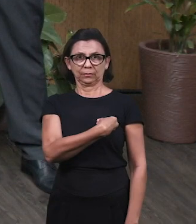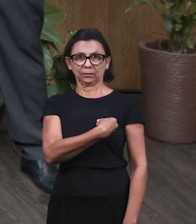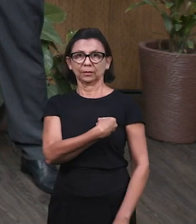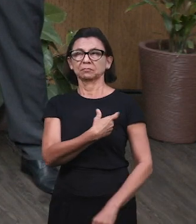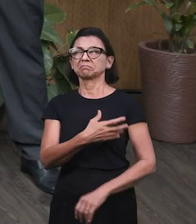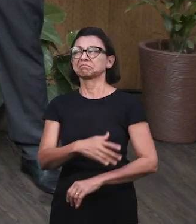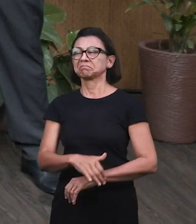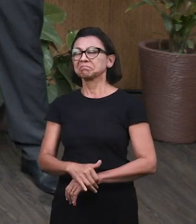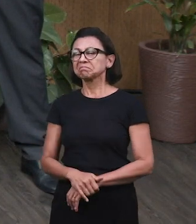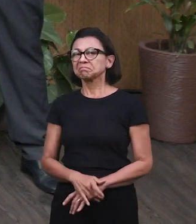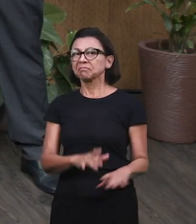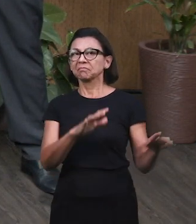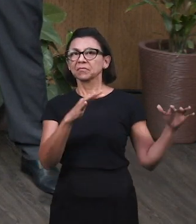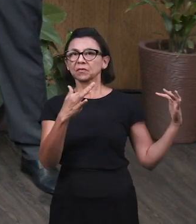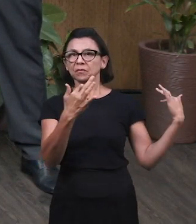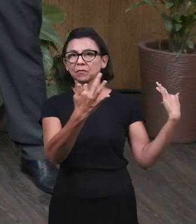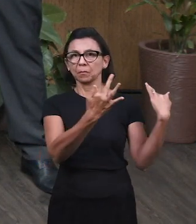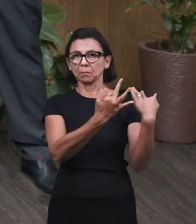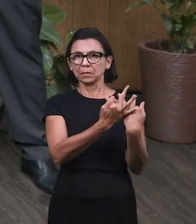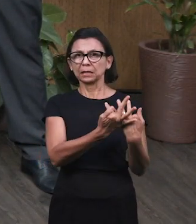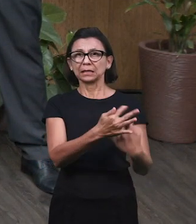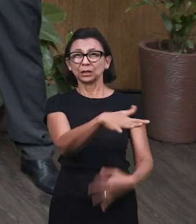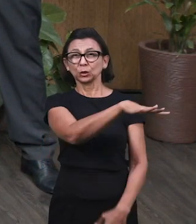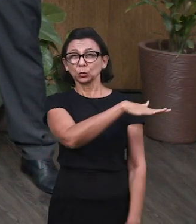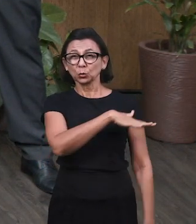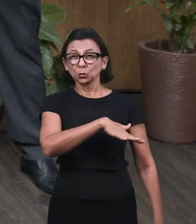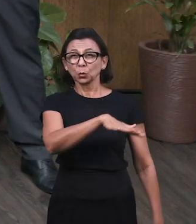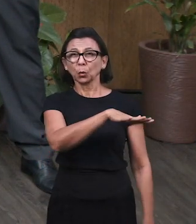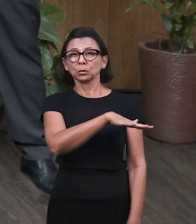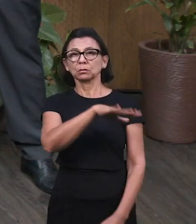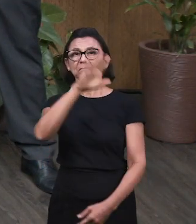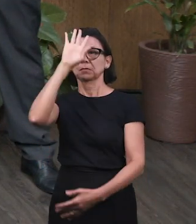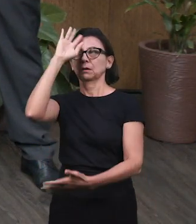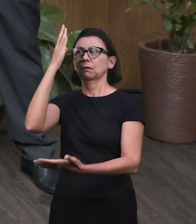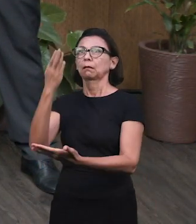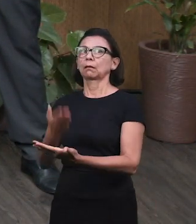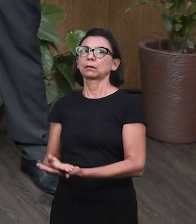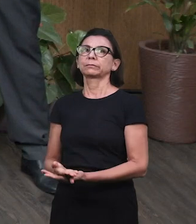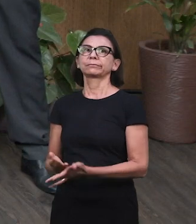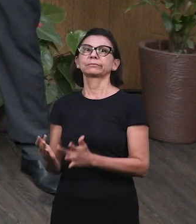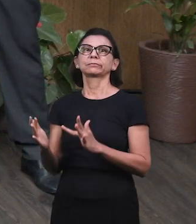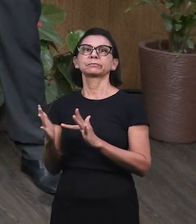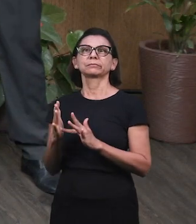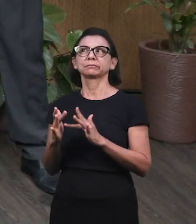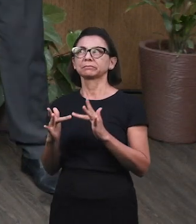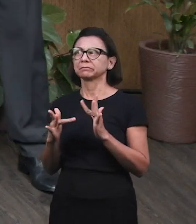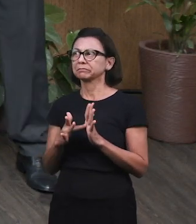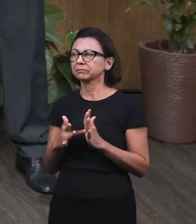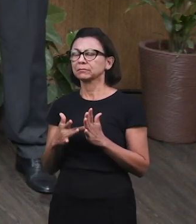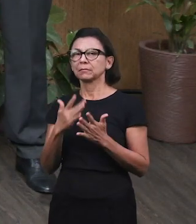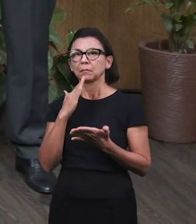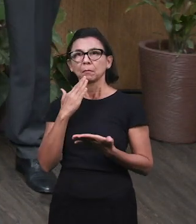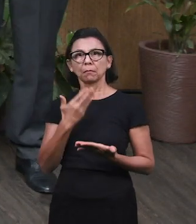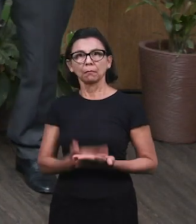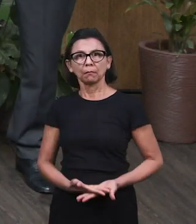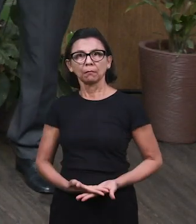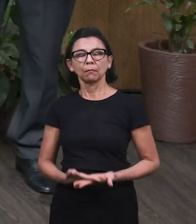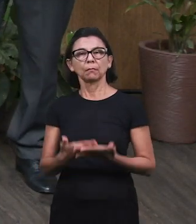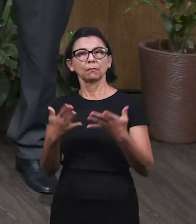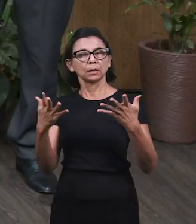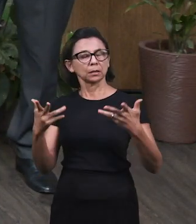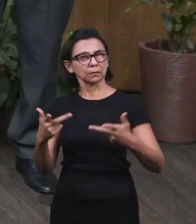Seigneur Jésus. Quel résultat, quel effet glorieux dans la vie de celui qui fait ce